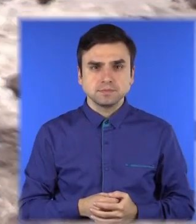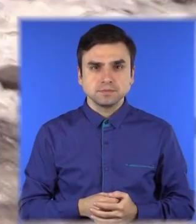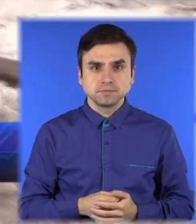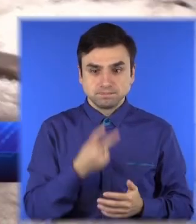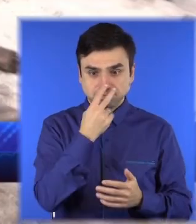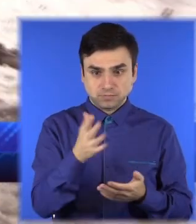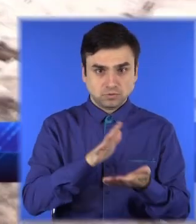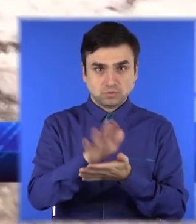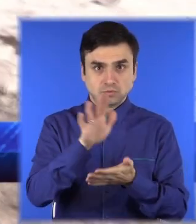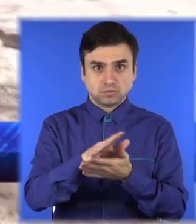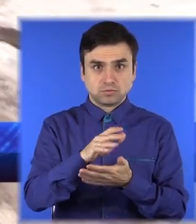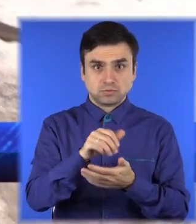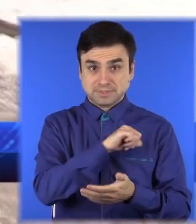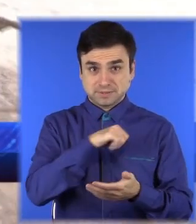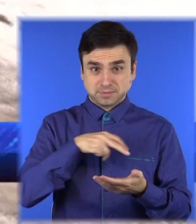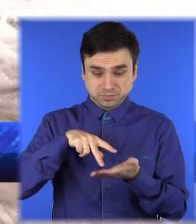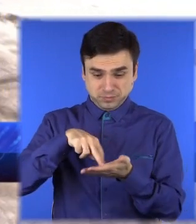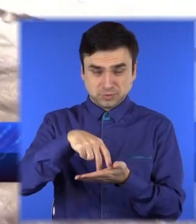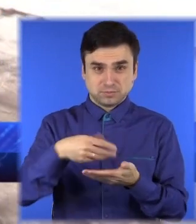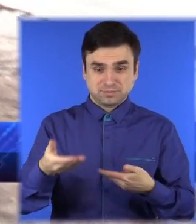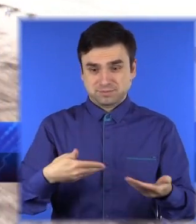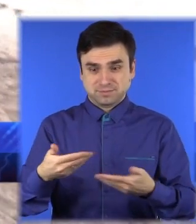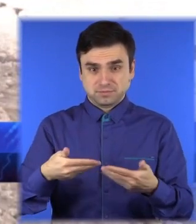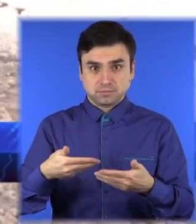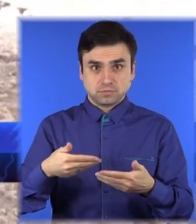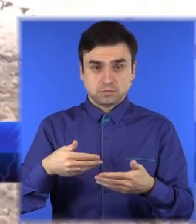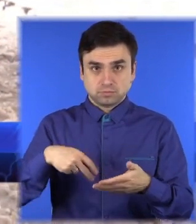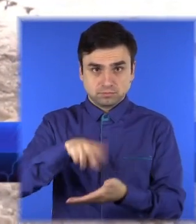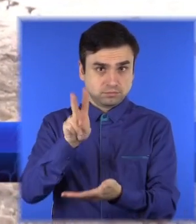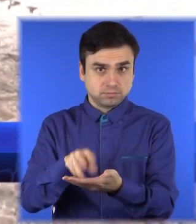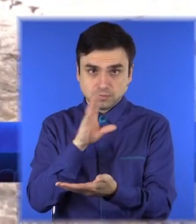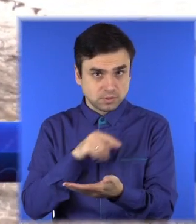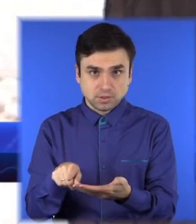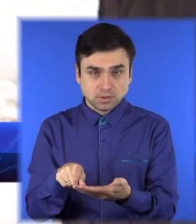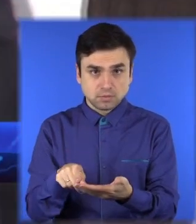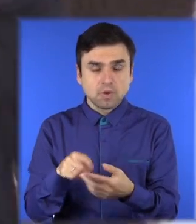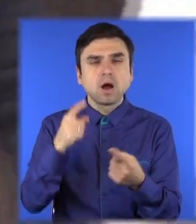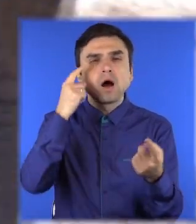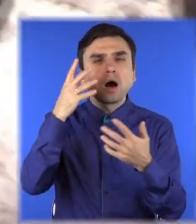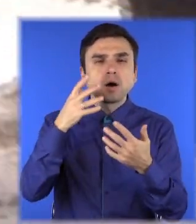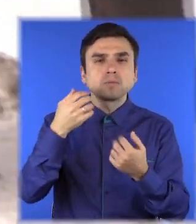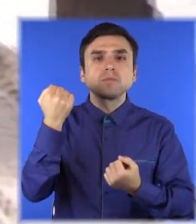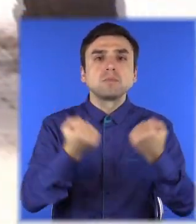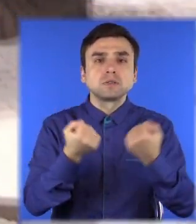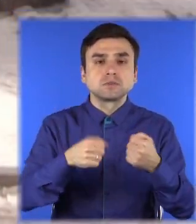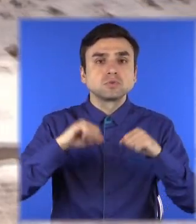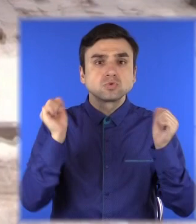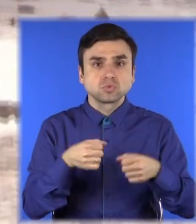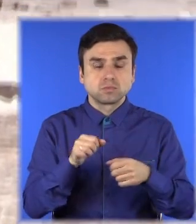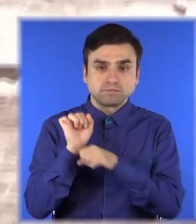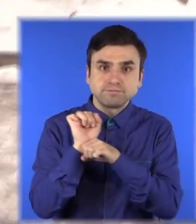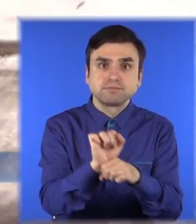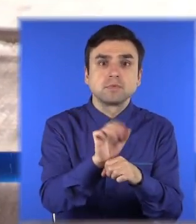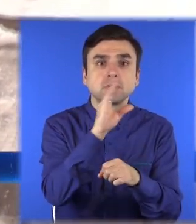Дивіться, як слизько, навіть на своїх двох. Зупинитися доволі таки складно. А уявіть, як гальмувати